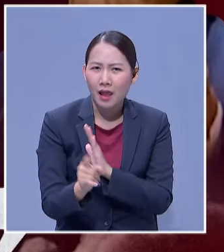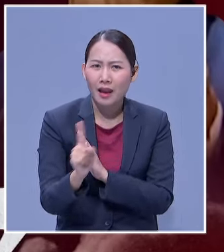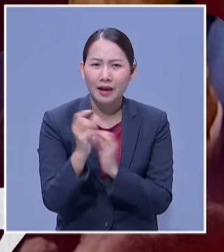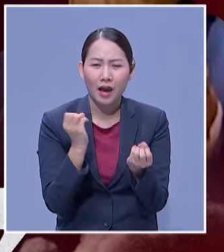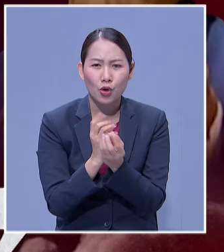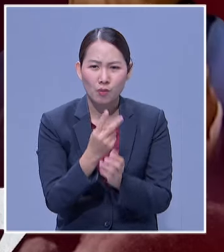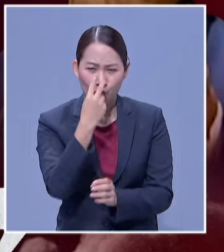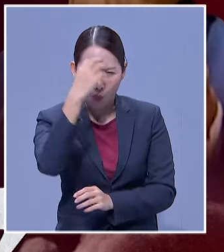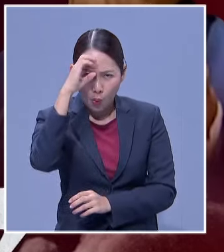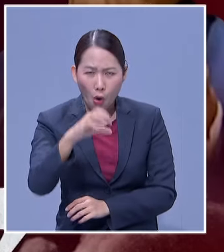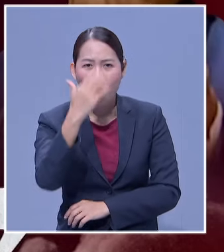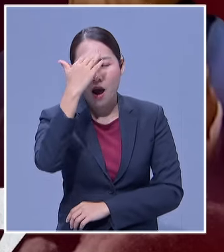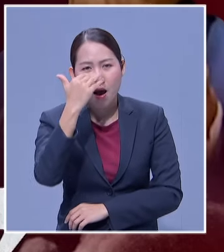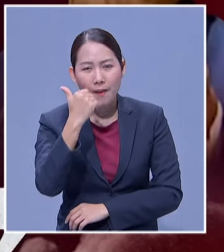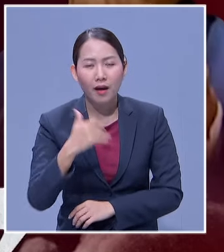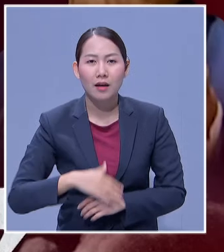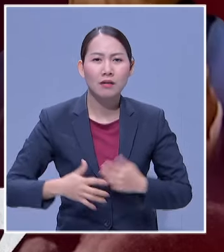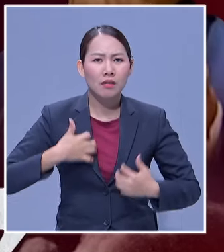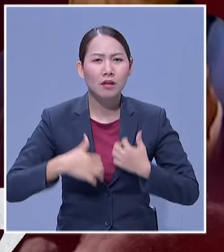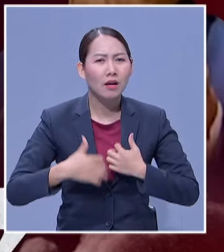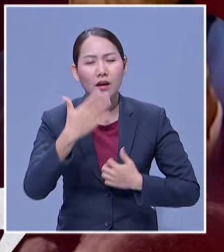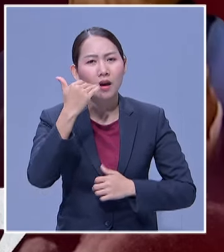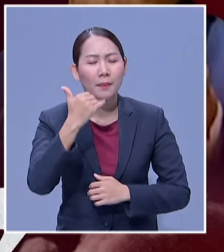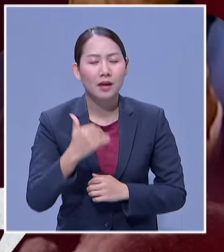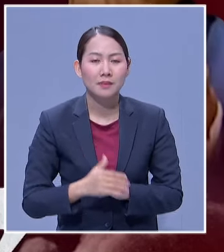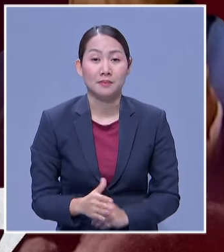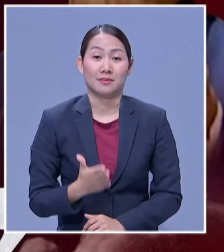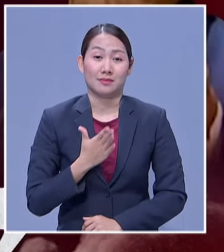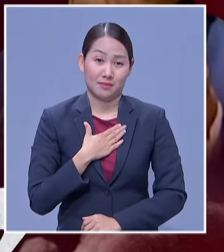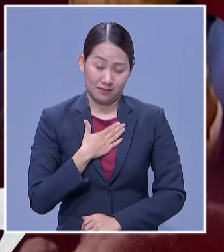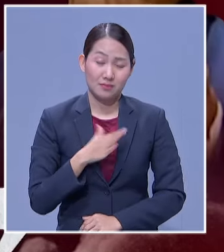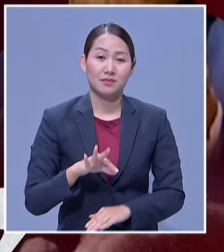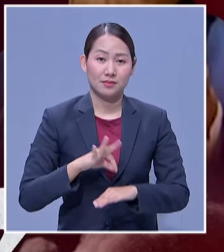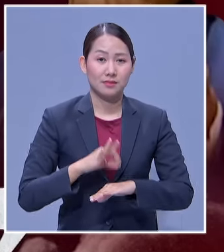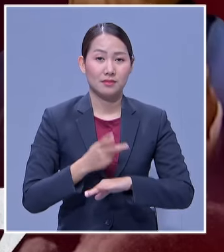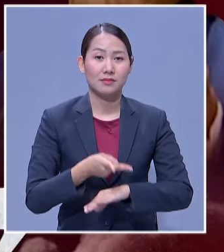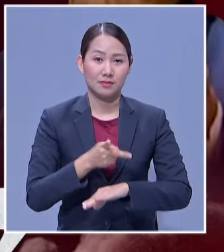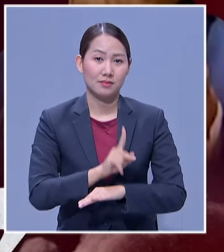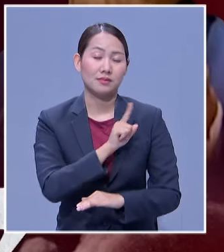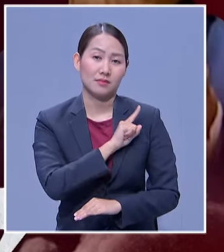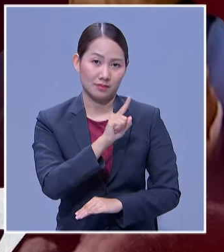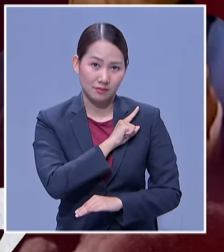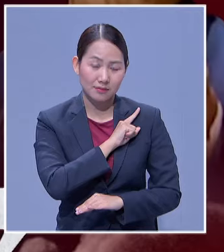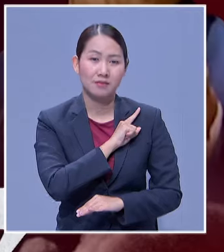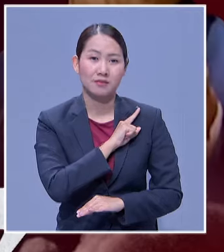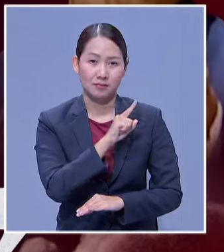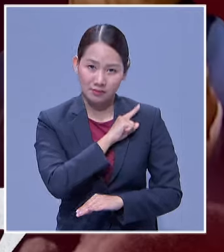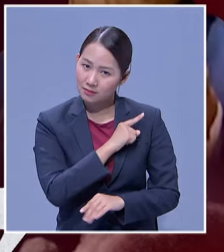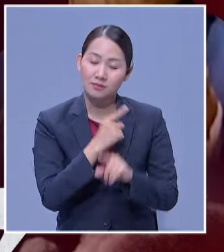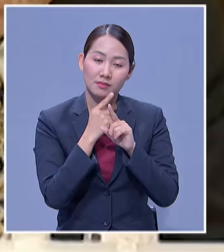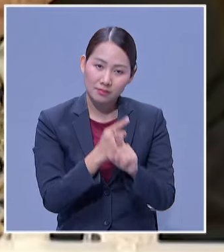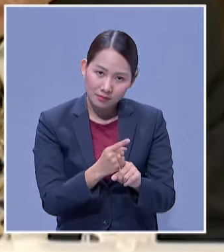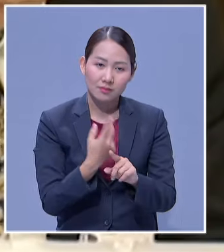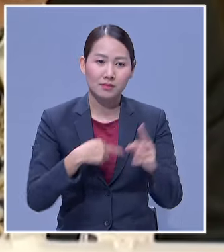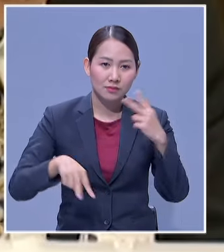บาทมีหน้าที่ก็ต้องทำตามหน้าที่เป็นประธานในที่ประชุมก็ต้องควบคุมการประชุมการจะทำอะไรเนี่ยต้องมี